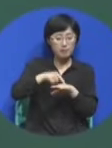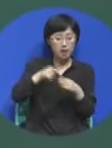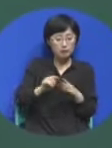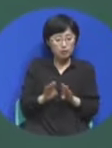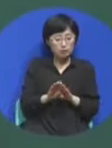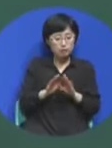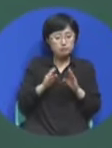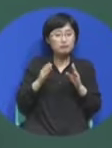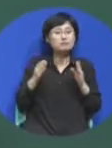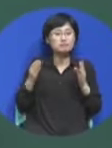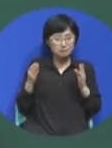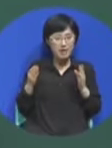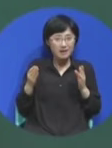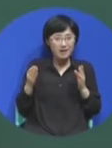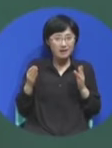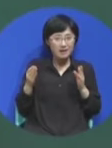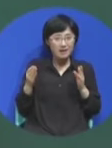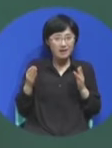나와서 메시지할 거 아니에요.